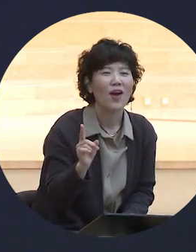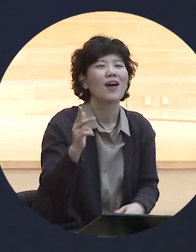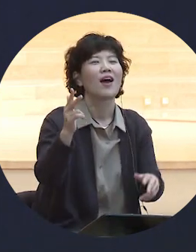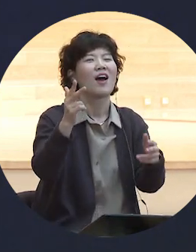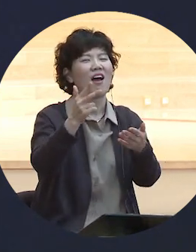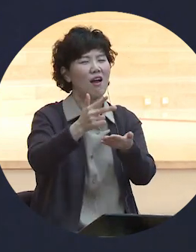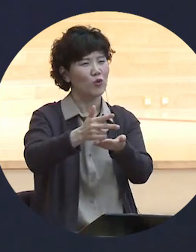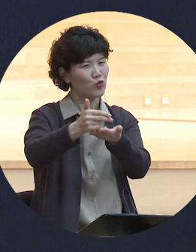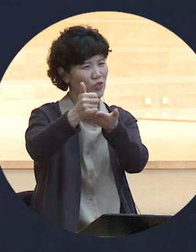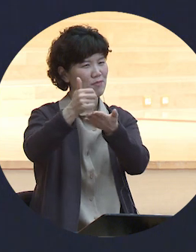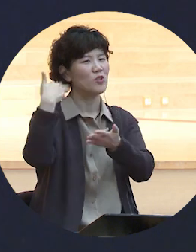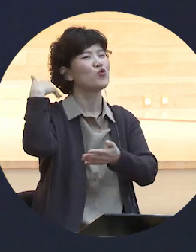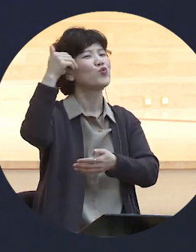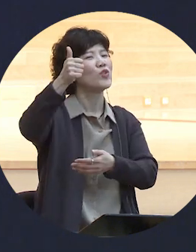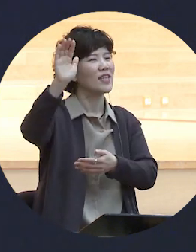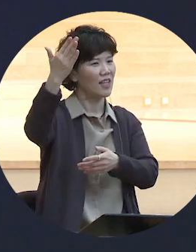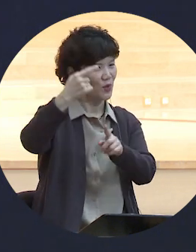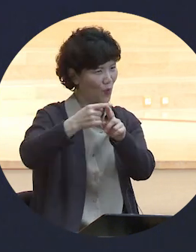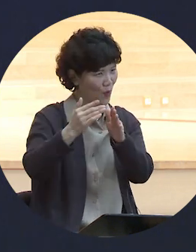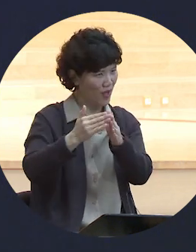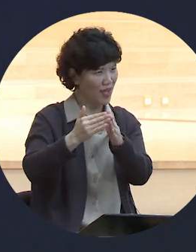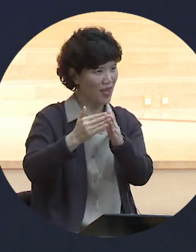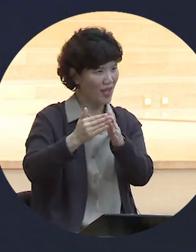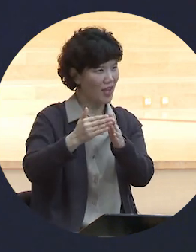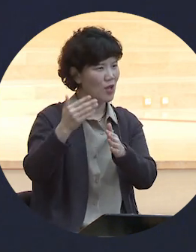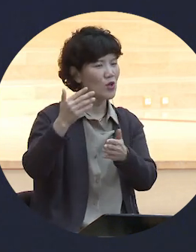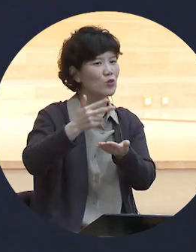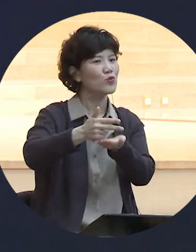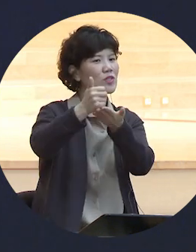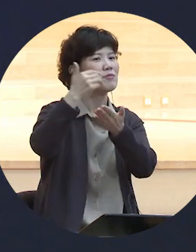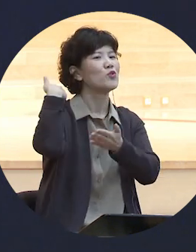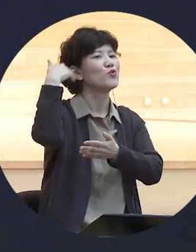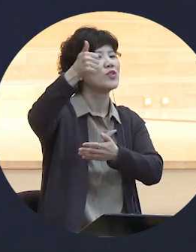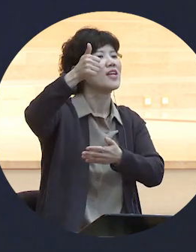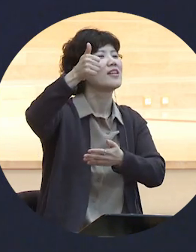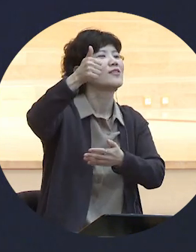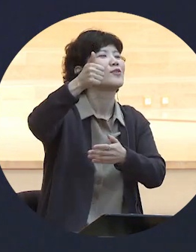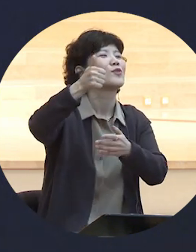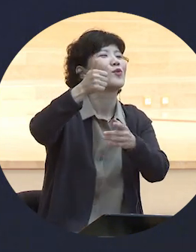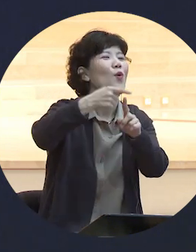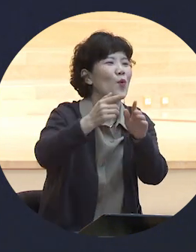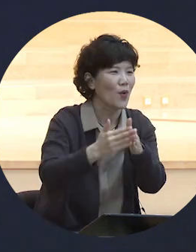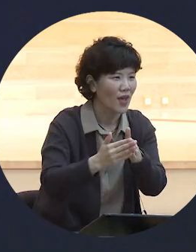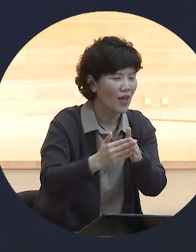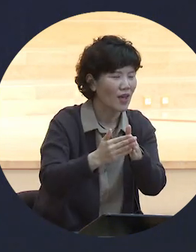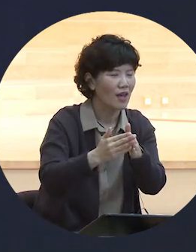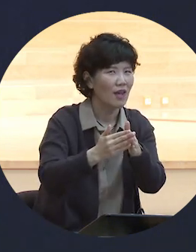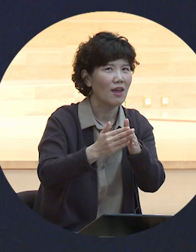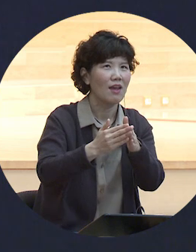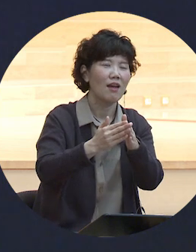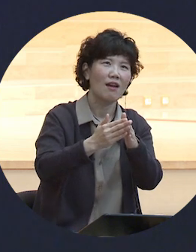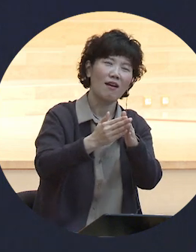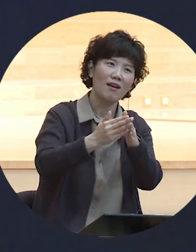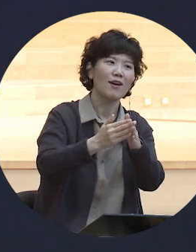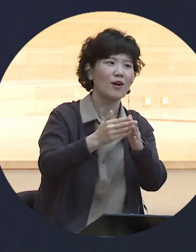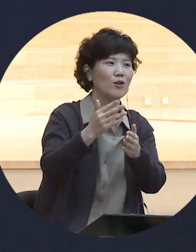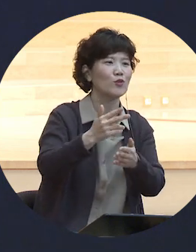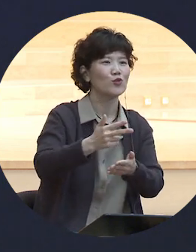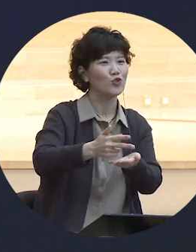주님이 주인 되시는 교회. 주님이 주님 되신 교회. 주님이 주인 되시는